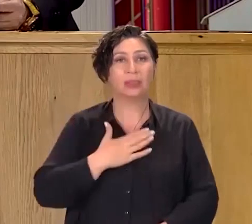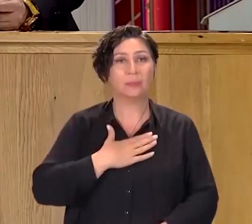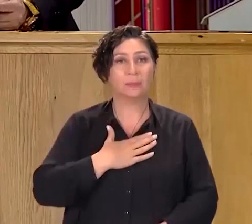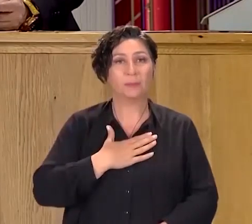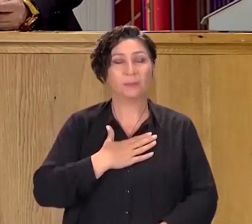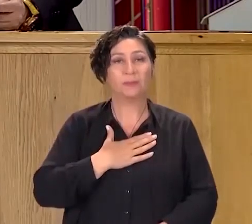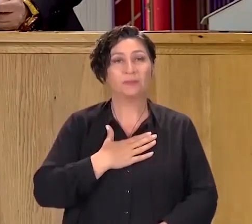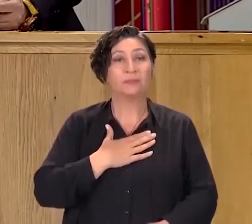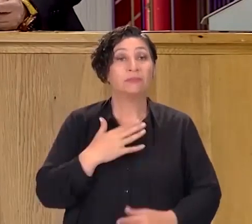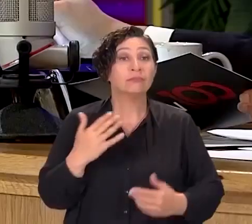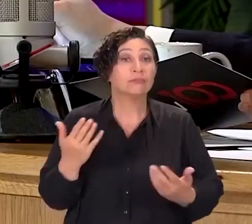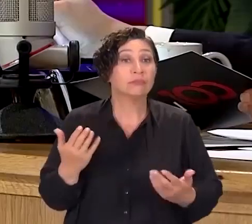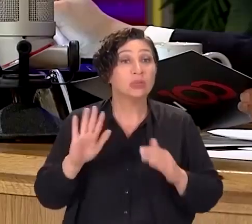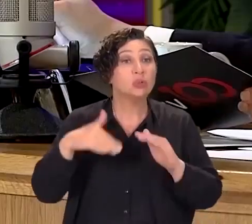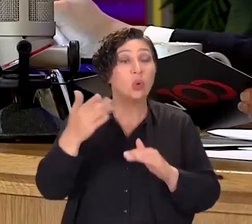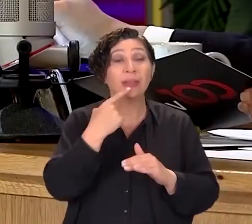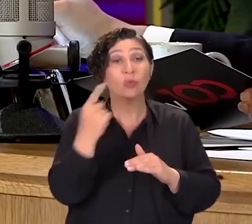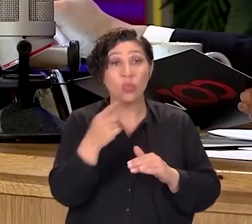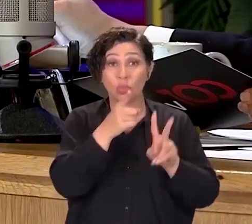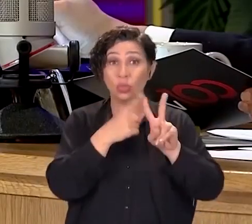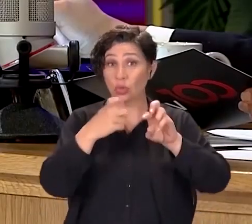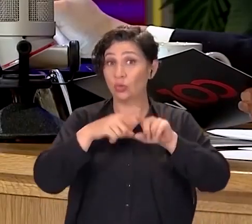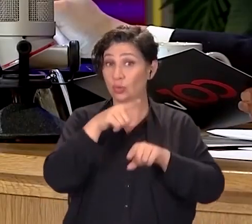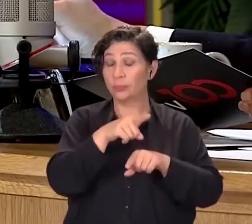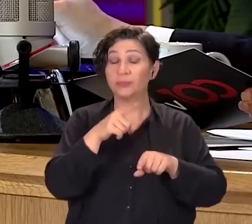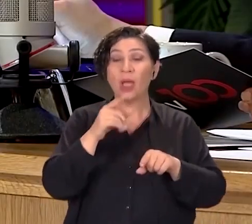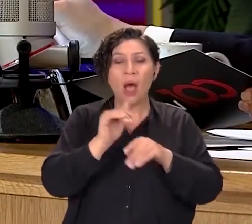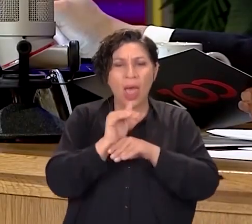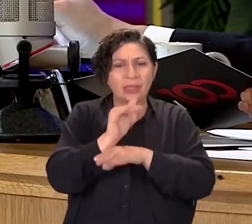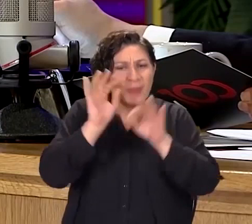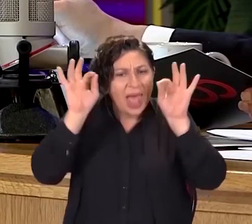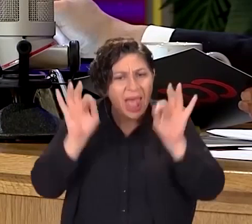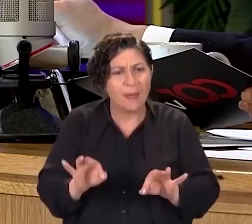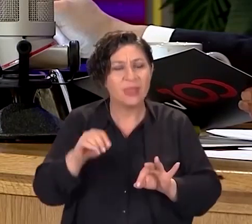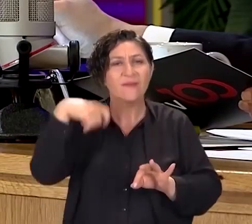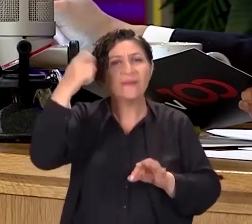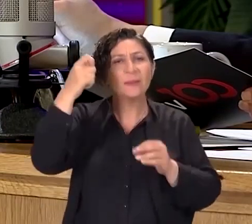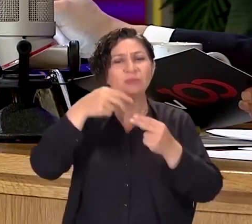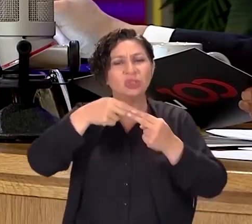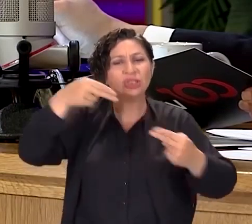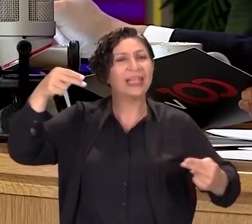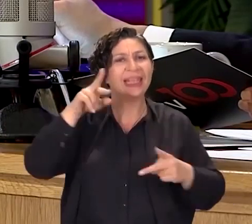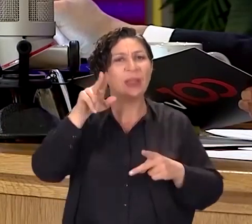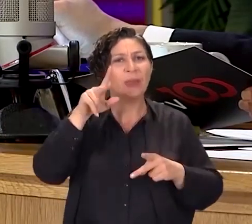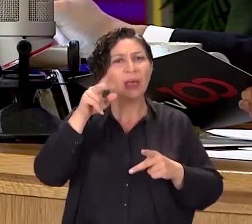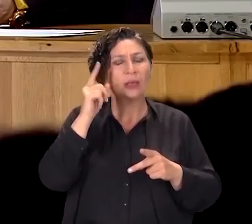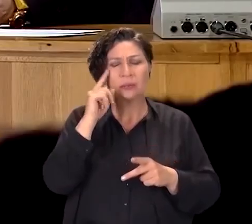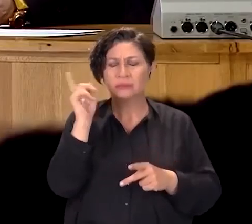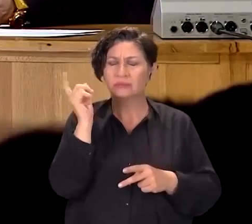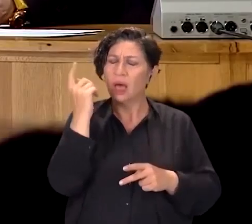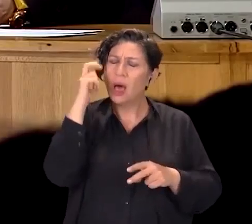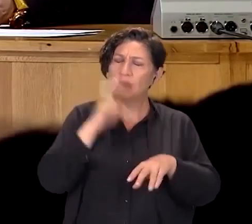diyor. Sonra diyor ki yine, hayatım sürekli film şeridi gibi gözümün önünden